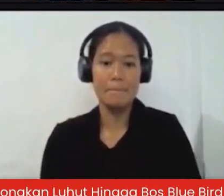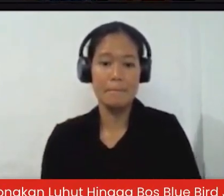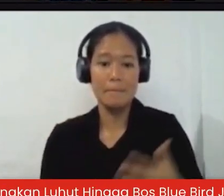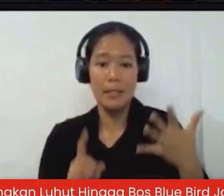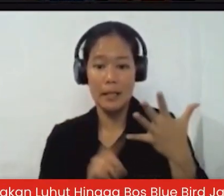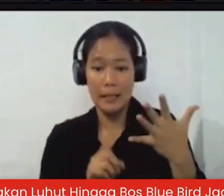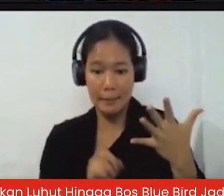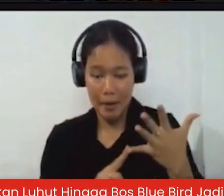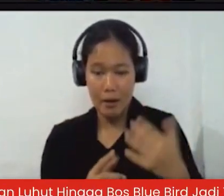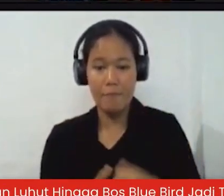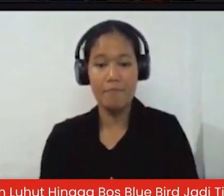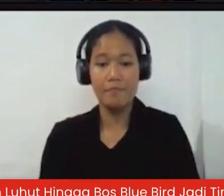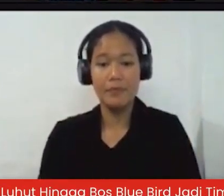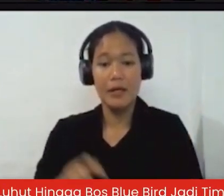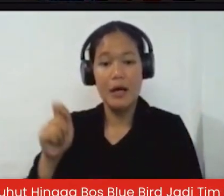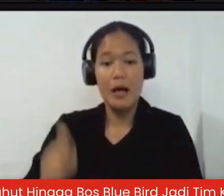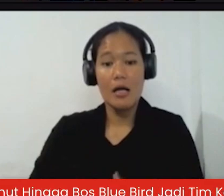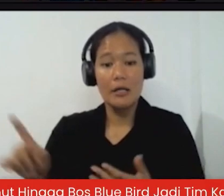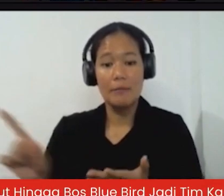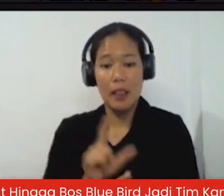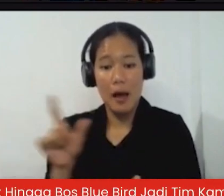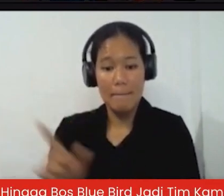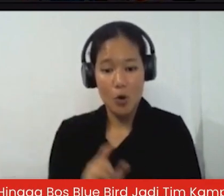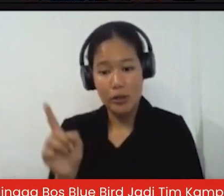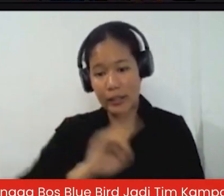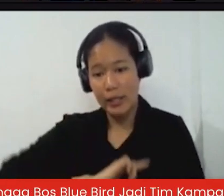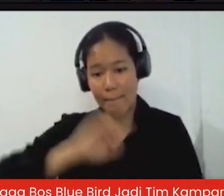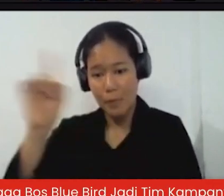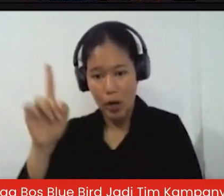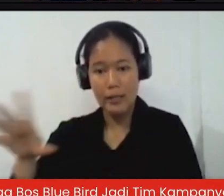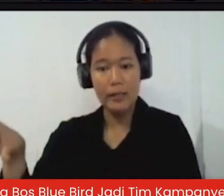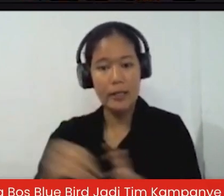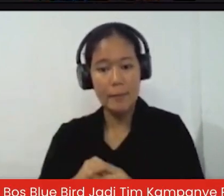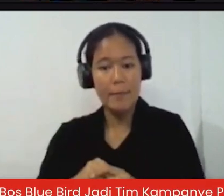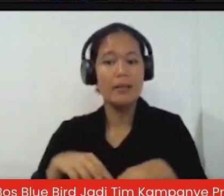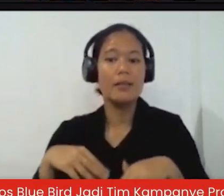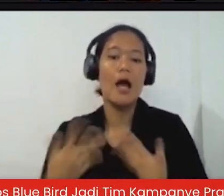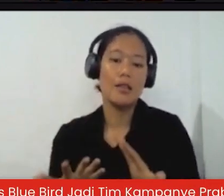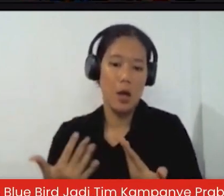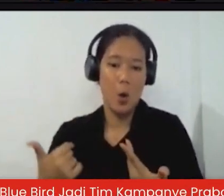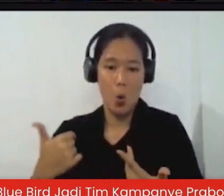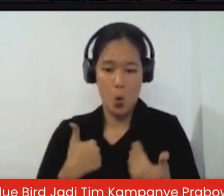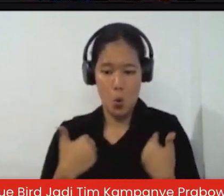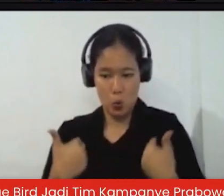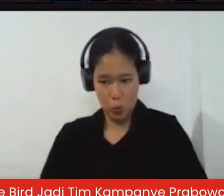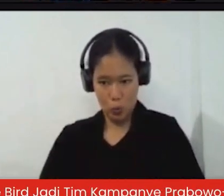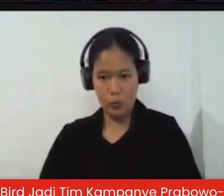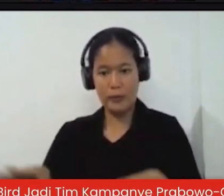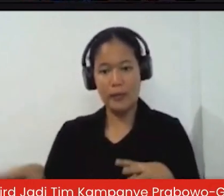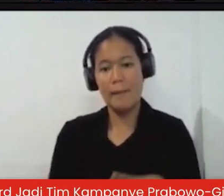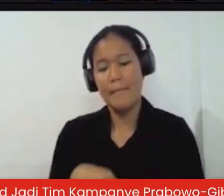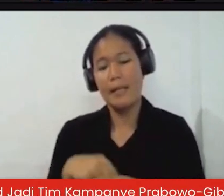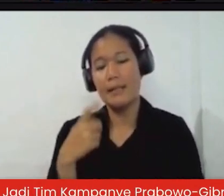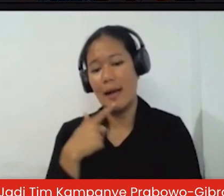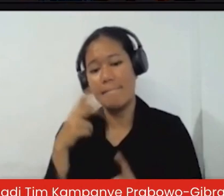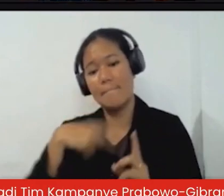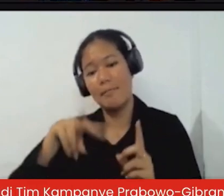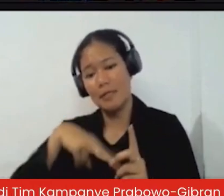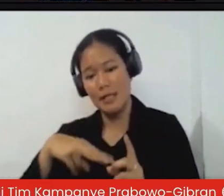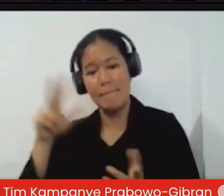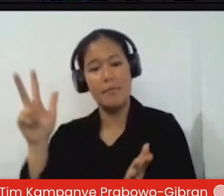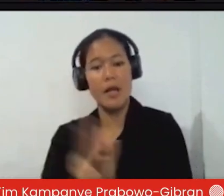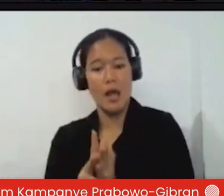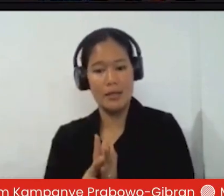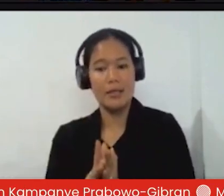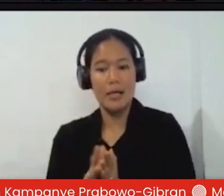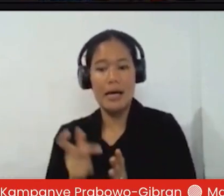Hakim terlapor tidak diperkenankan terlibat atau melibatkan diri dalam pemeriksaan dan pengambilan